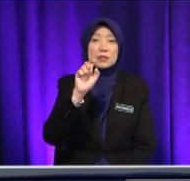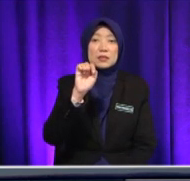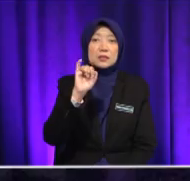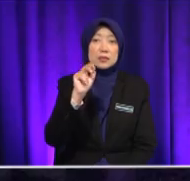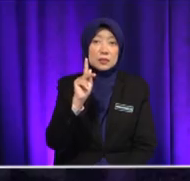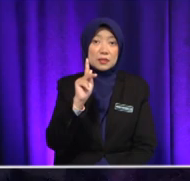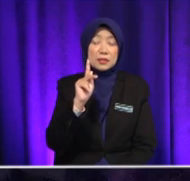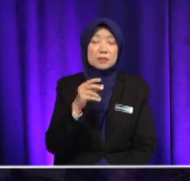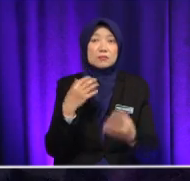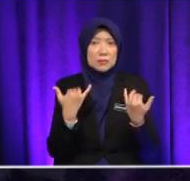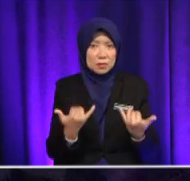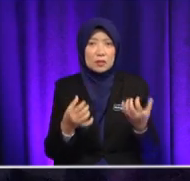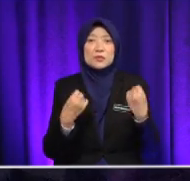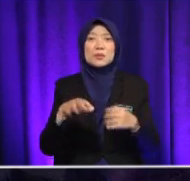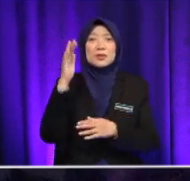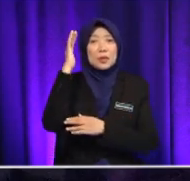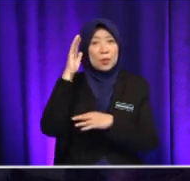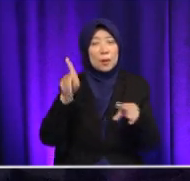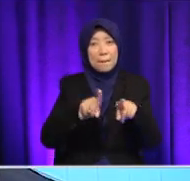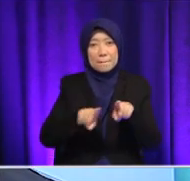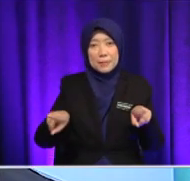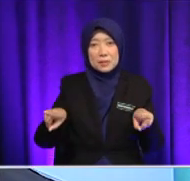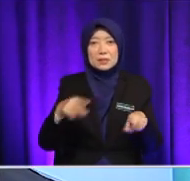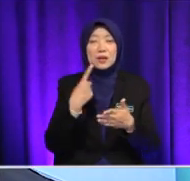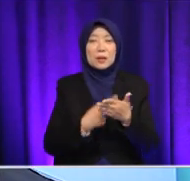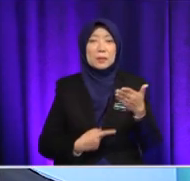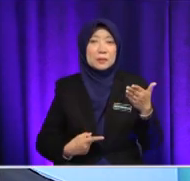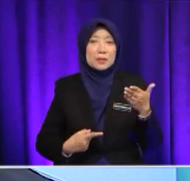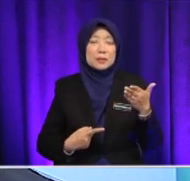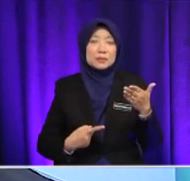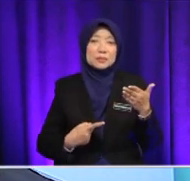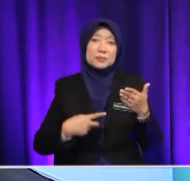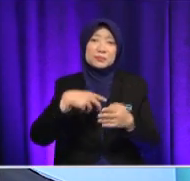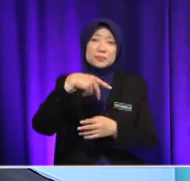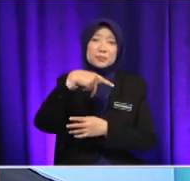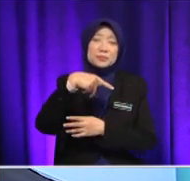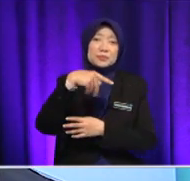cikgu. Sekarang kita dah tahu dah perbezaan ataupun apakah istilah bagi